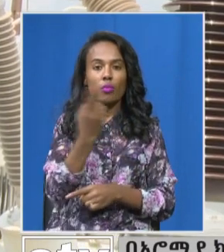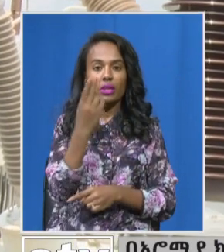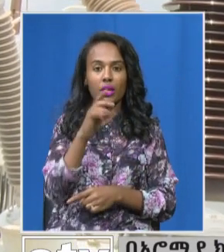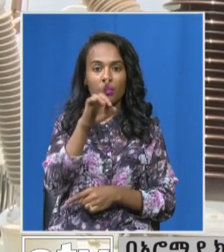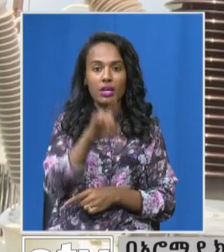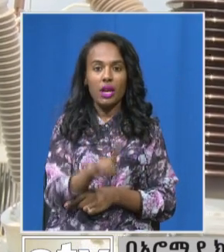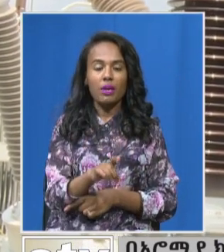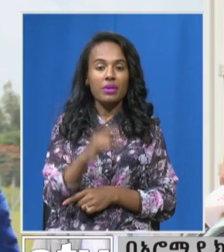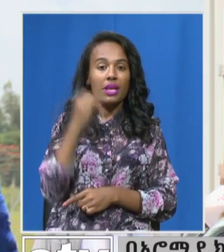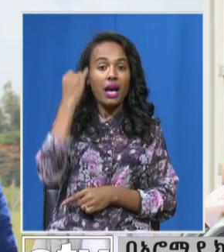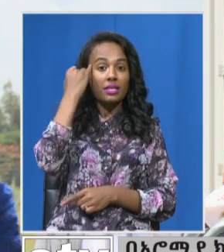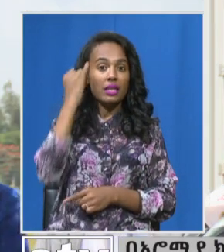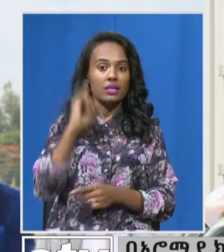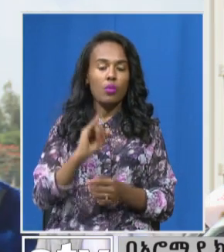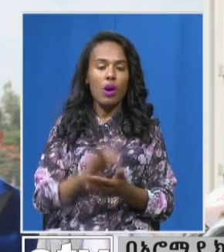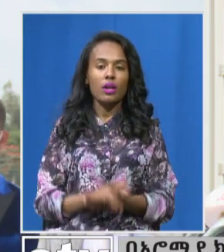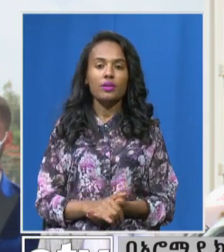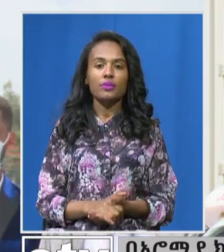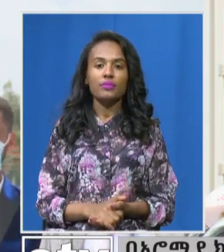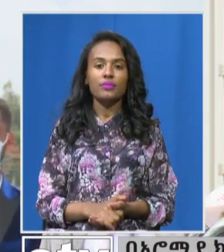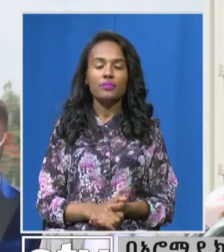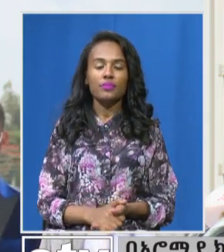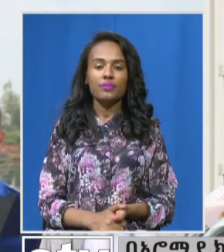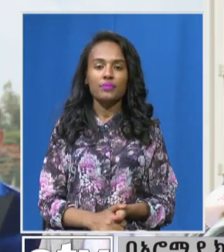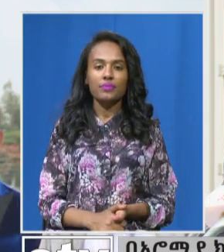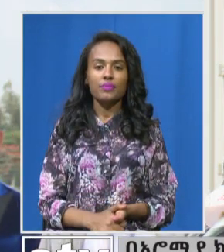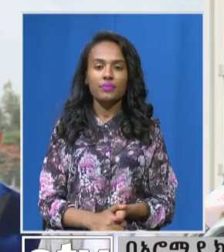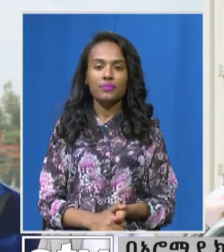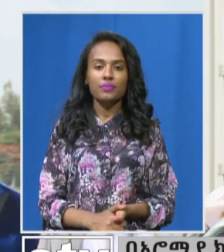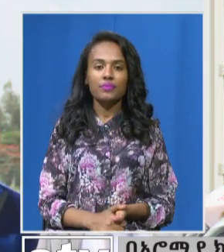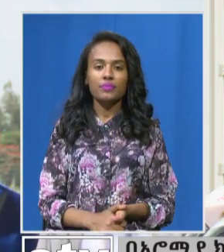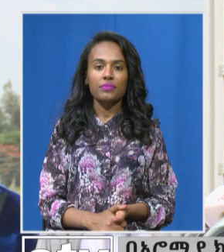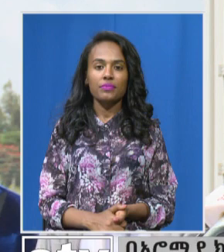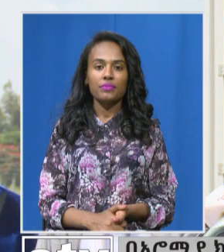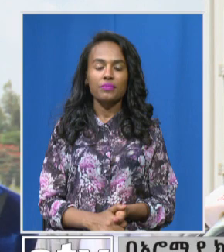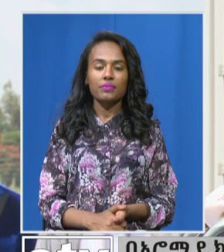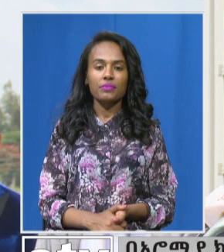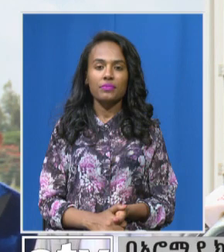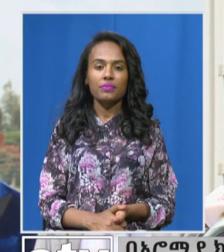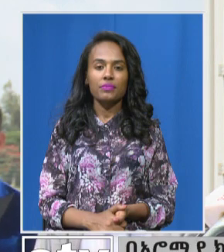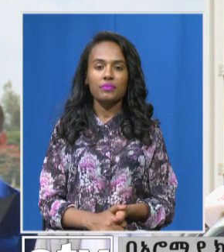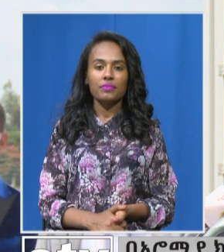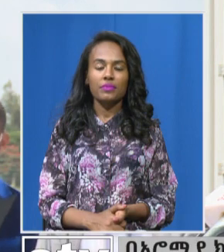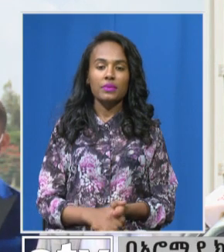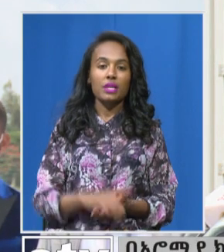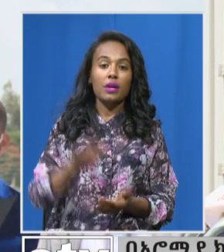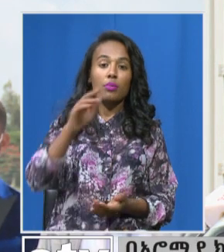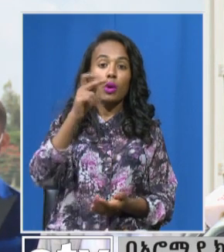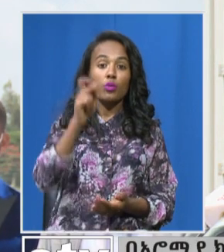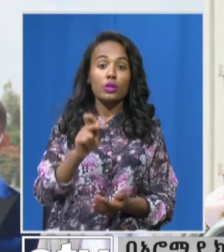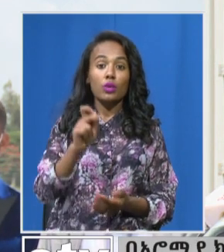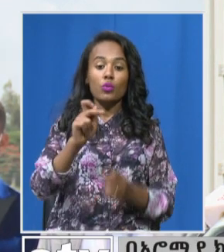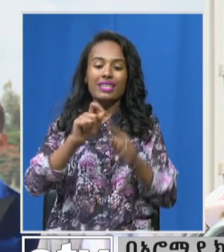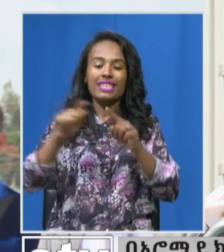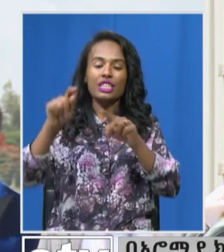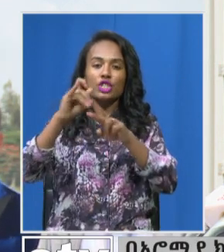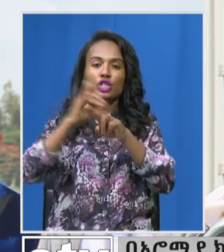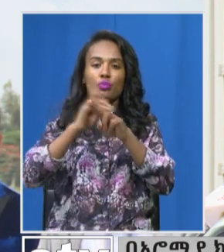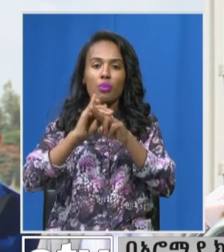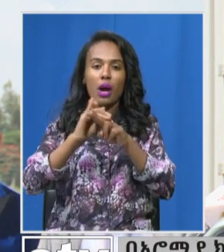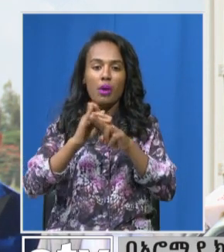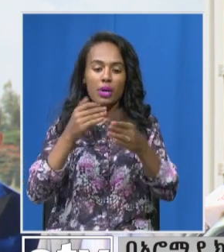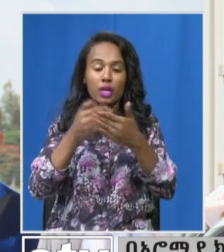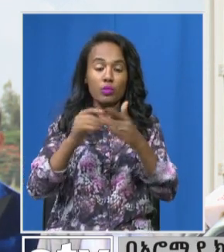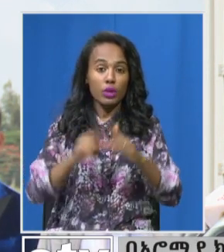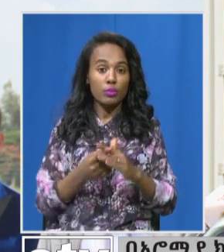እንዳለበት አሳስበዋል። ዳንዲን ጉደርራ ጅመደም ጉደር ወደ ጅማ የሚሄደው መንገድ በቅርቡ